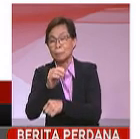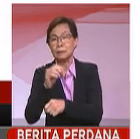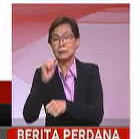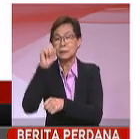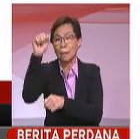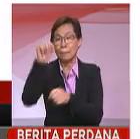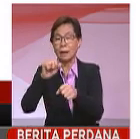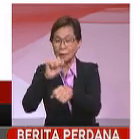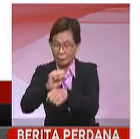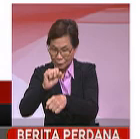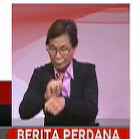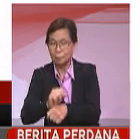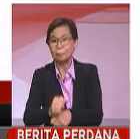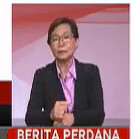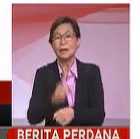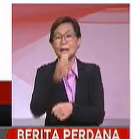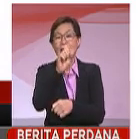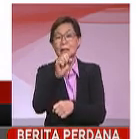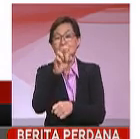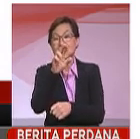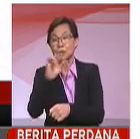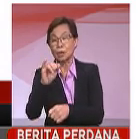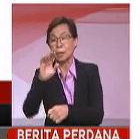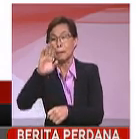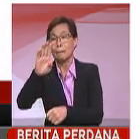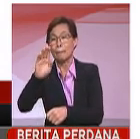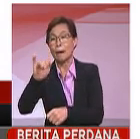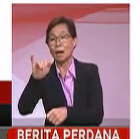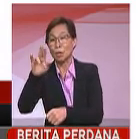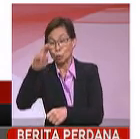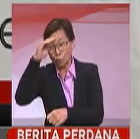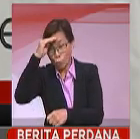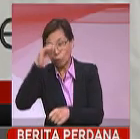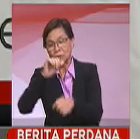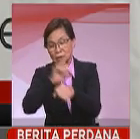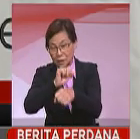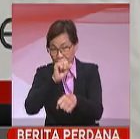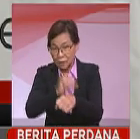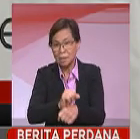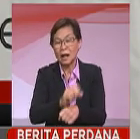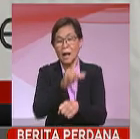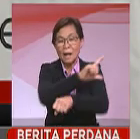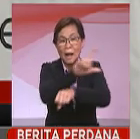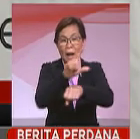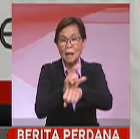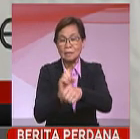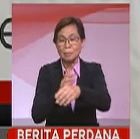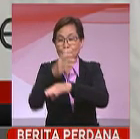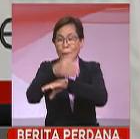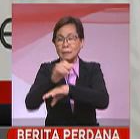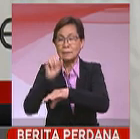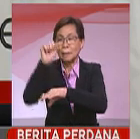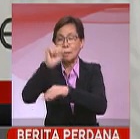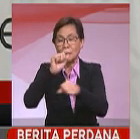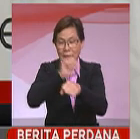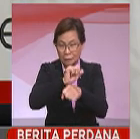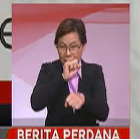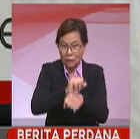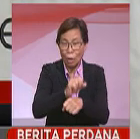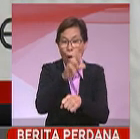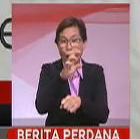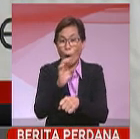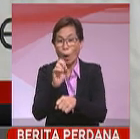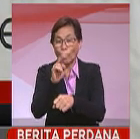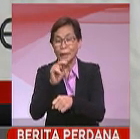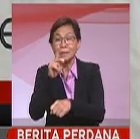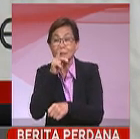Sabah tempat kerja. Kluster Sri Bayu Johor tempat kerja. Kluster Ladang Seberang di Sabah tempat kerja. Kluster Orange